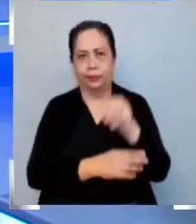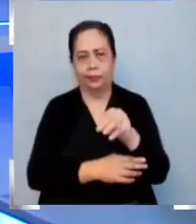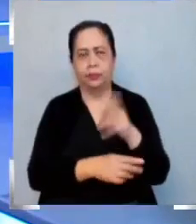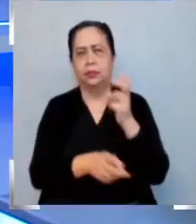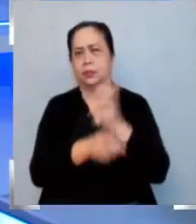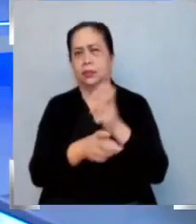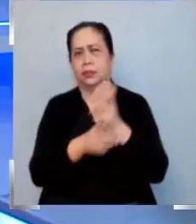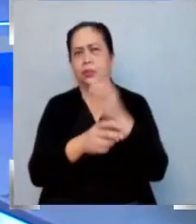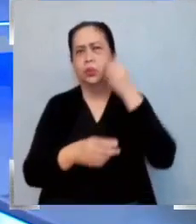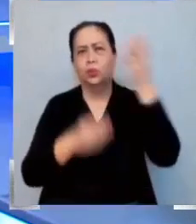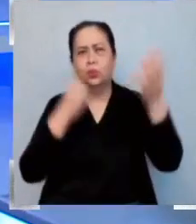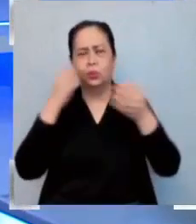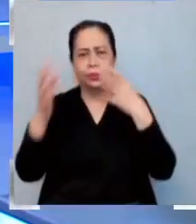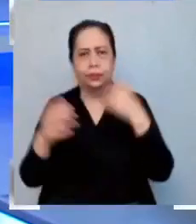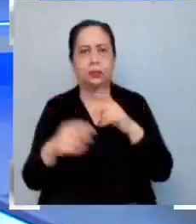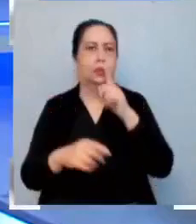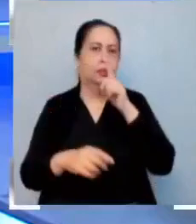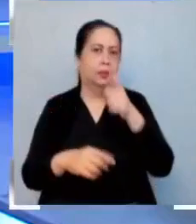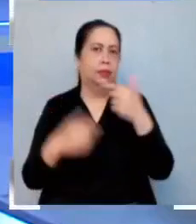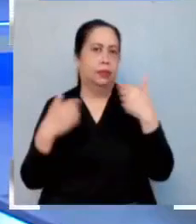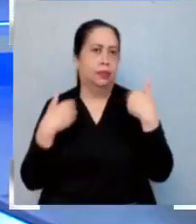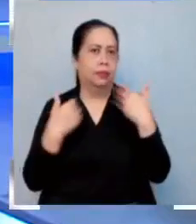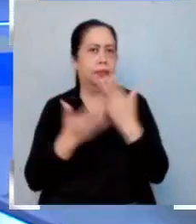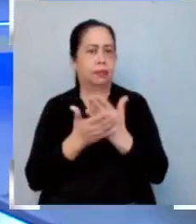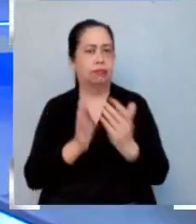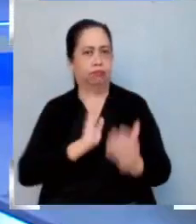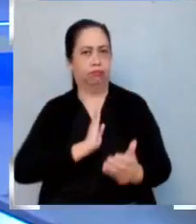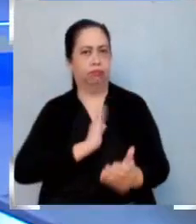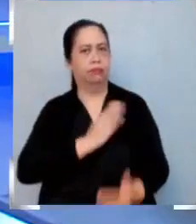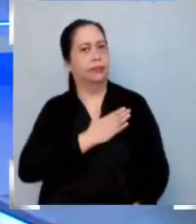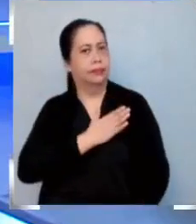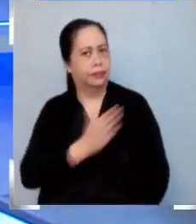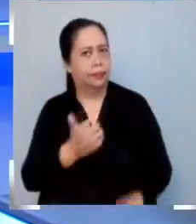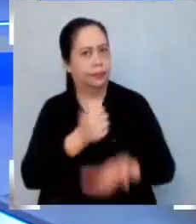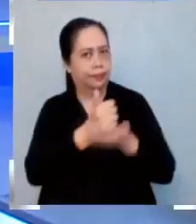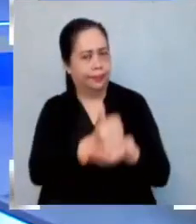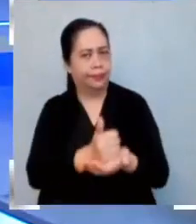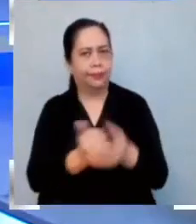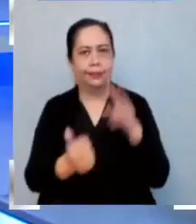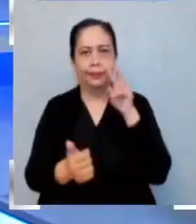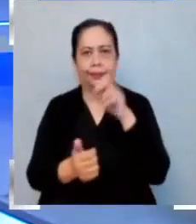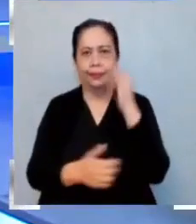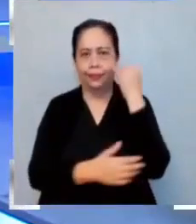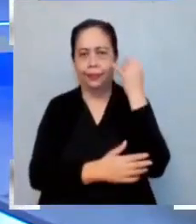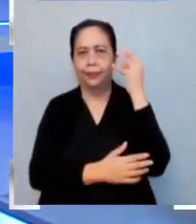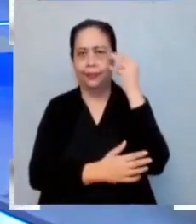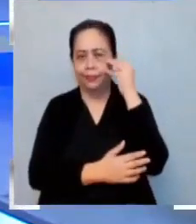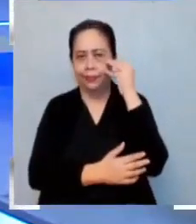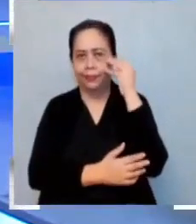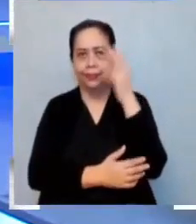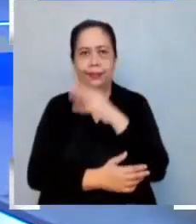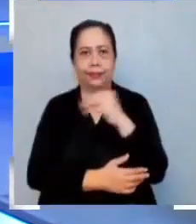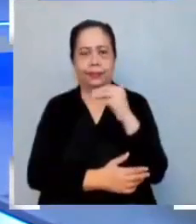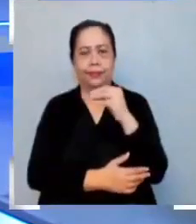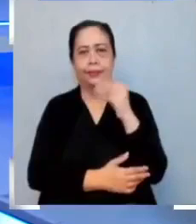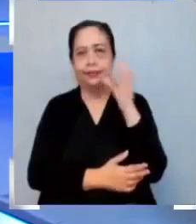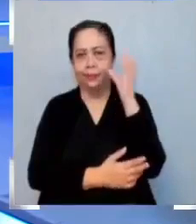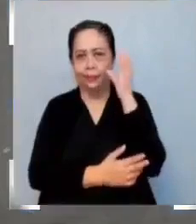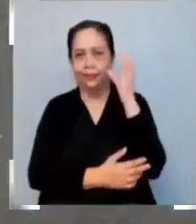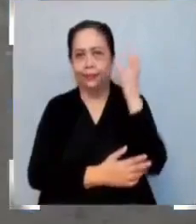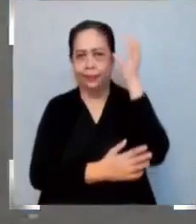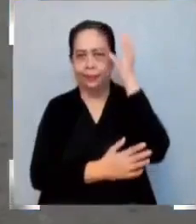pag-uwi. Mabuti na lang may ilang nagmagandang loob. Saksi sina Joseph Morong at Cedric Castillo.